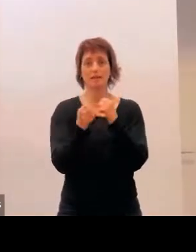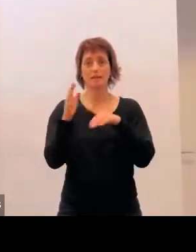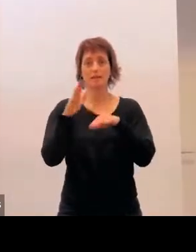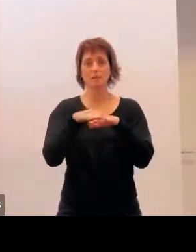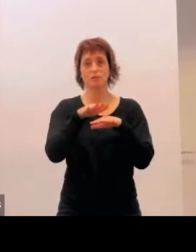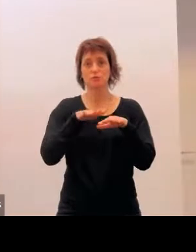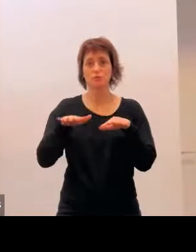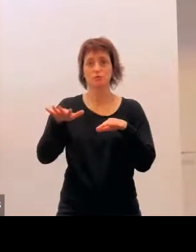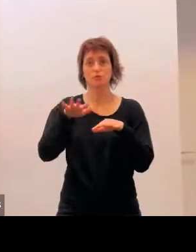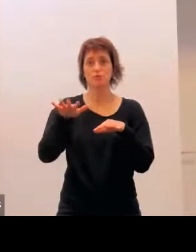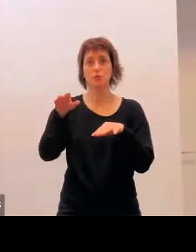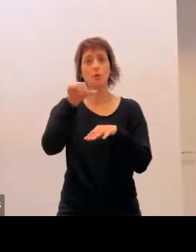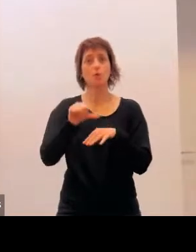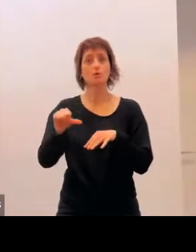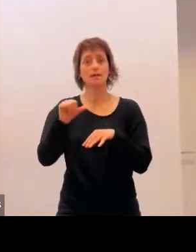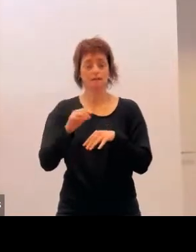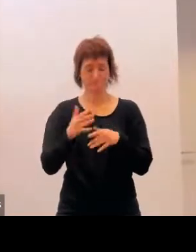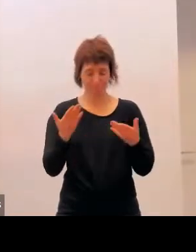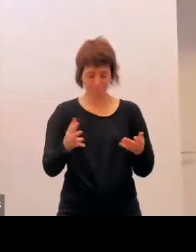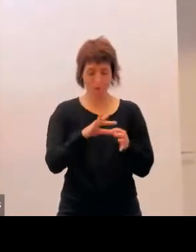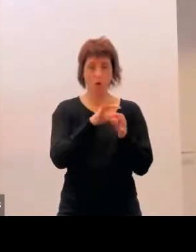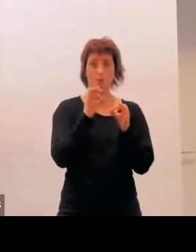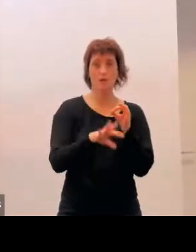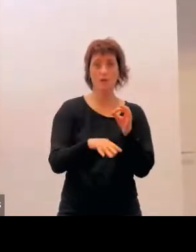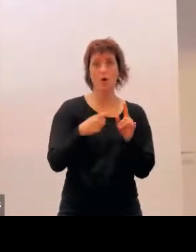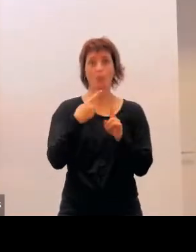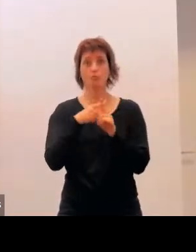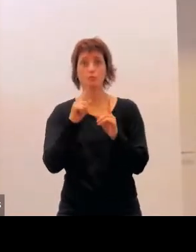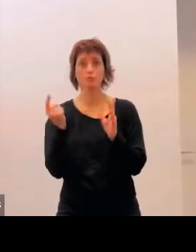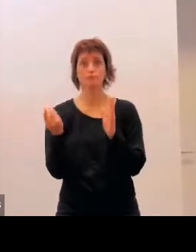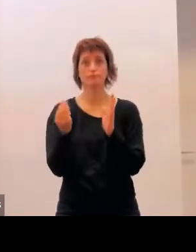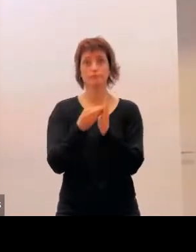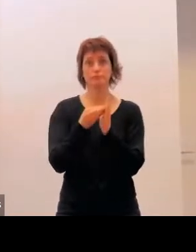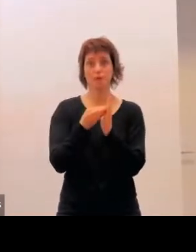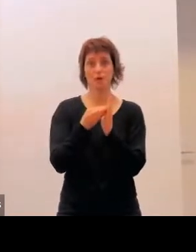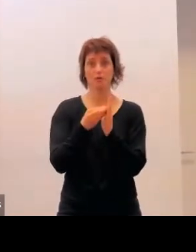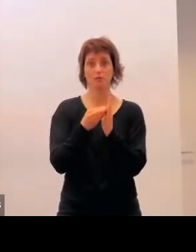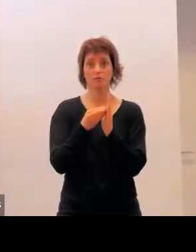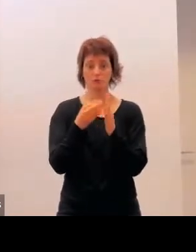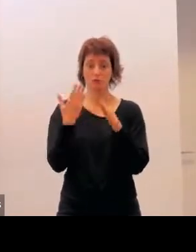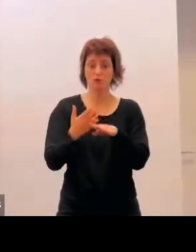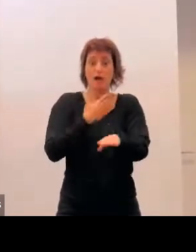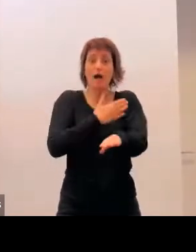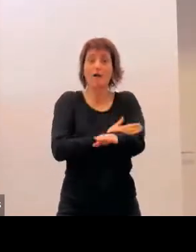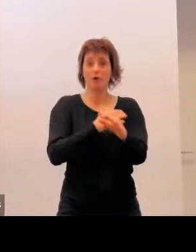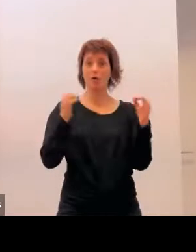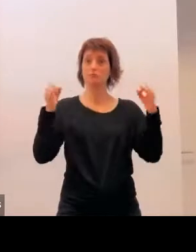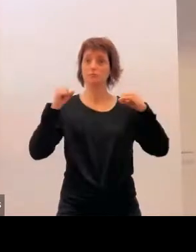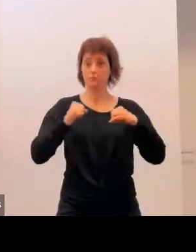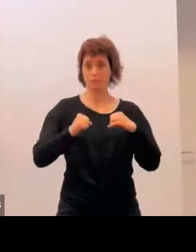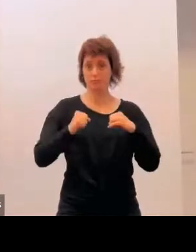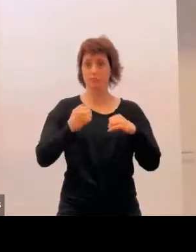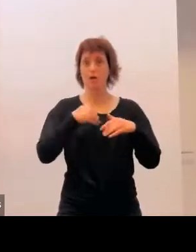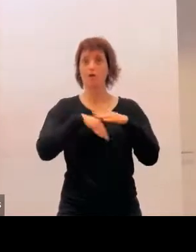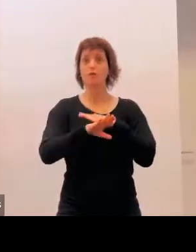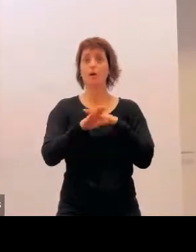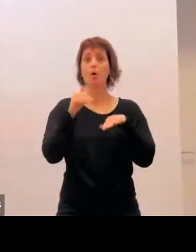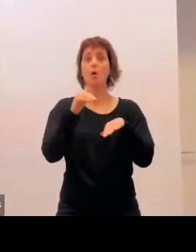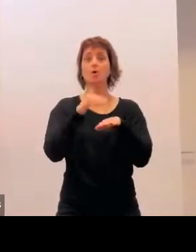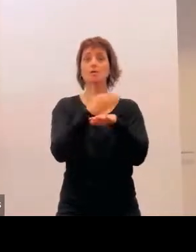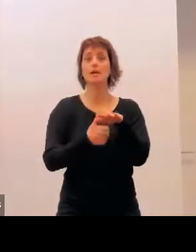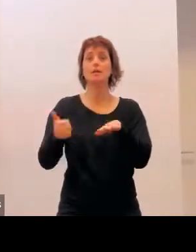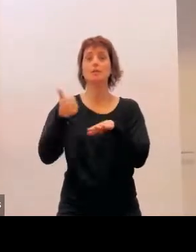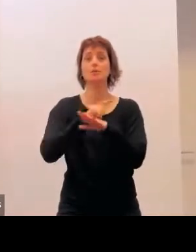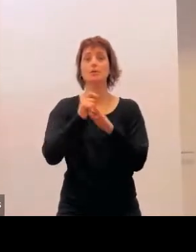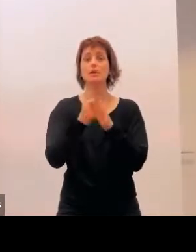d'Austrasie. Ce bilan et cette note de conjoncture ont été approuvés par délibération au Conseil métropolitain du